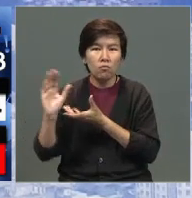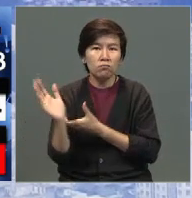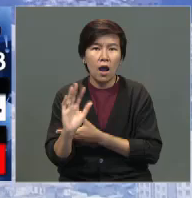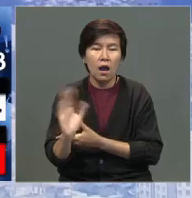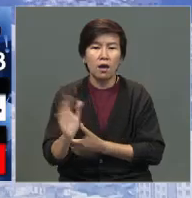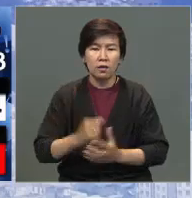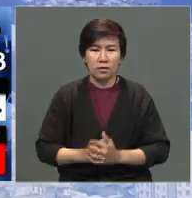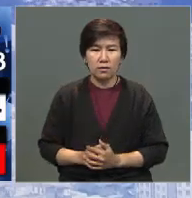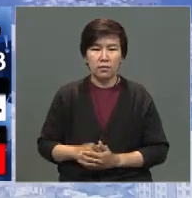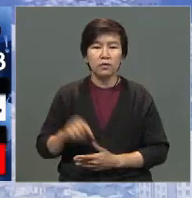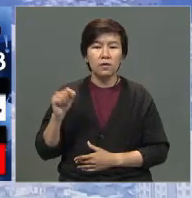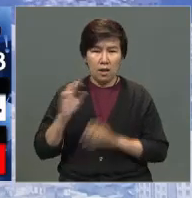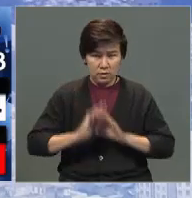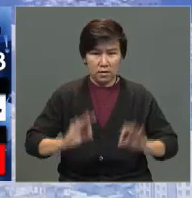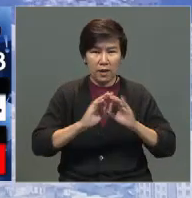ขอให้เป็นตัวเลขจากทางการจากกระทรวงสาธารณสุขจะดีที่สุดครับครับ